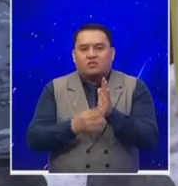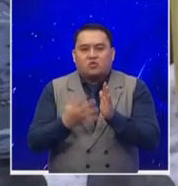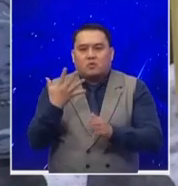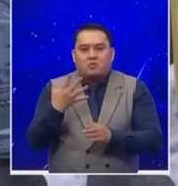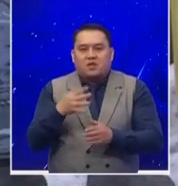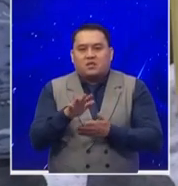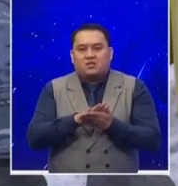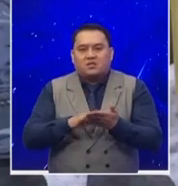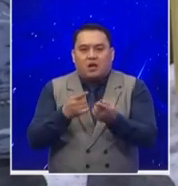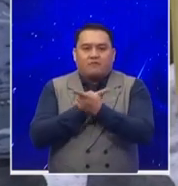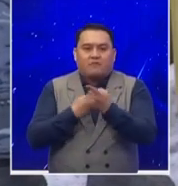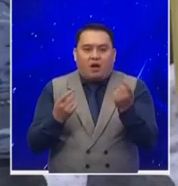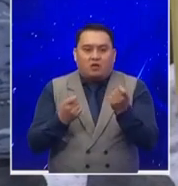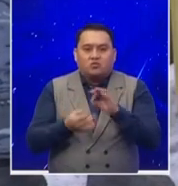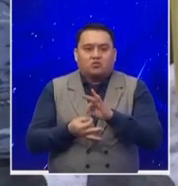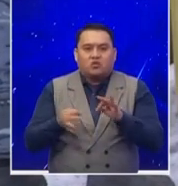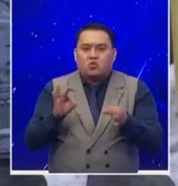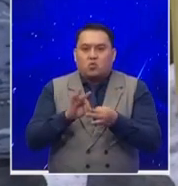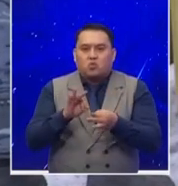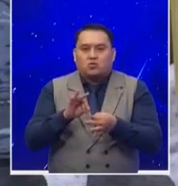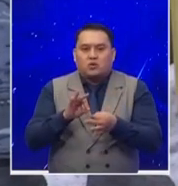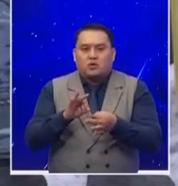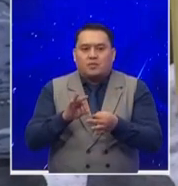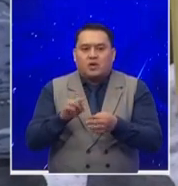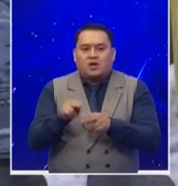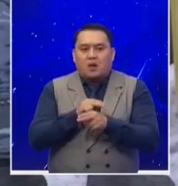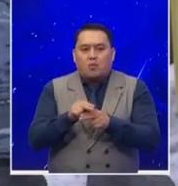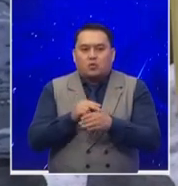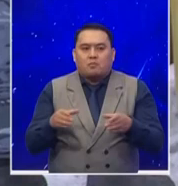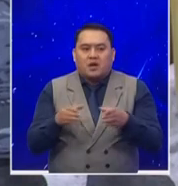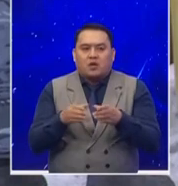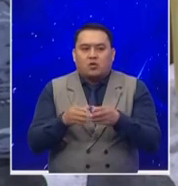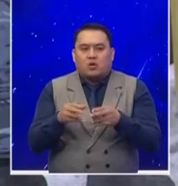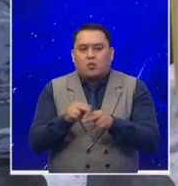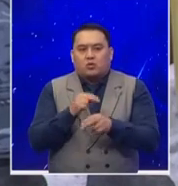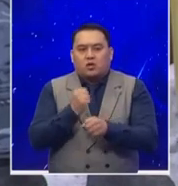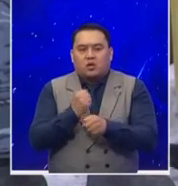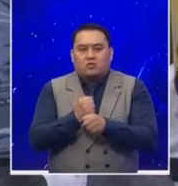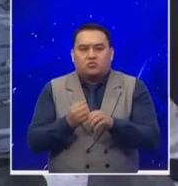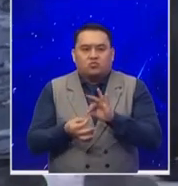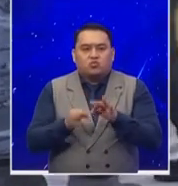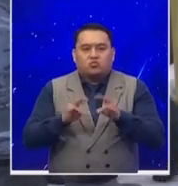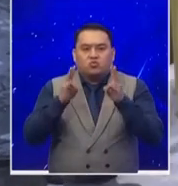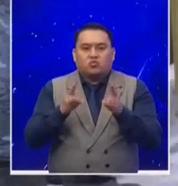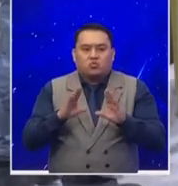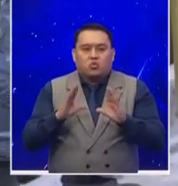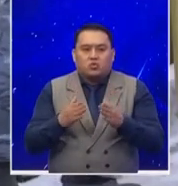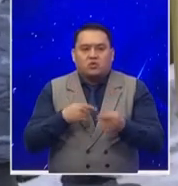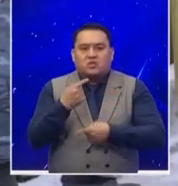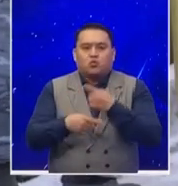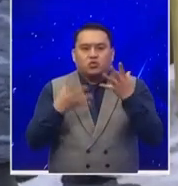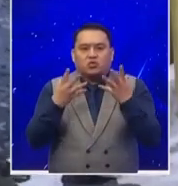заявок. Очень сложные заявки передаются ремонтной бригадой, которая их отрабатывает. Бывают случаи, когда отрабатывают на